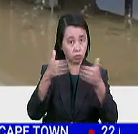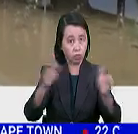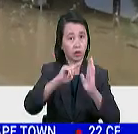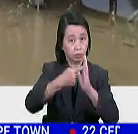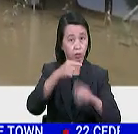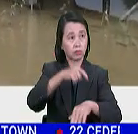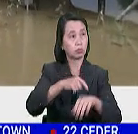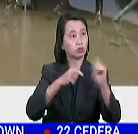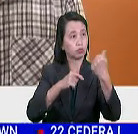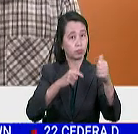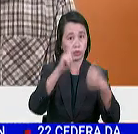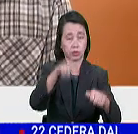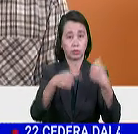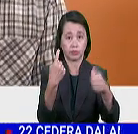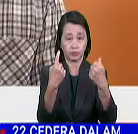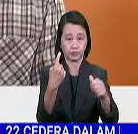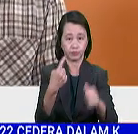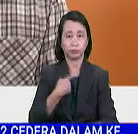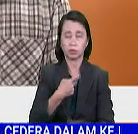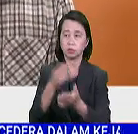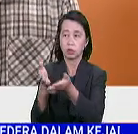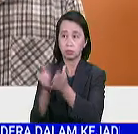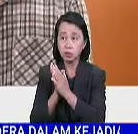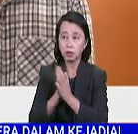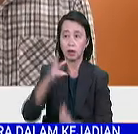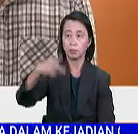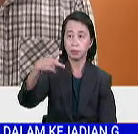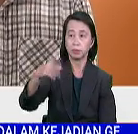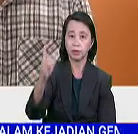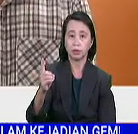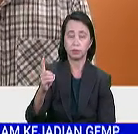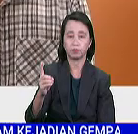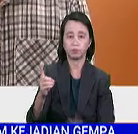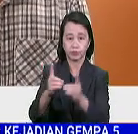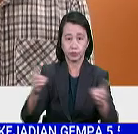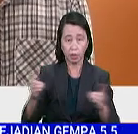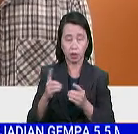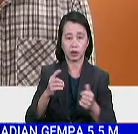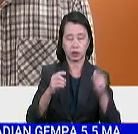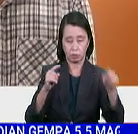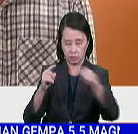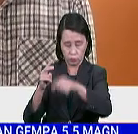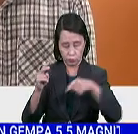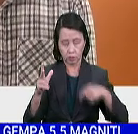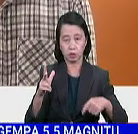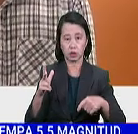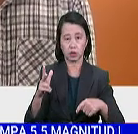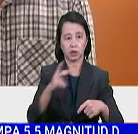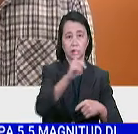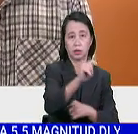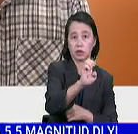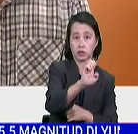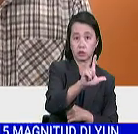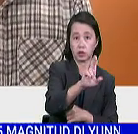ya kita minta kepada TV di eh di daerah Happy tas ke terbaru dan juga telupid